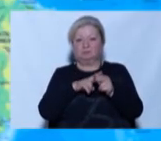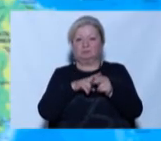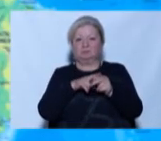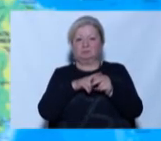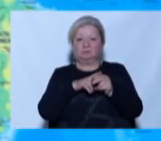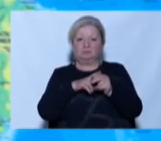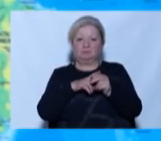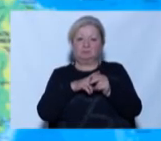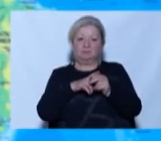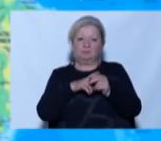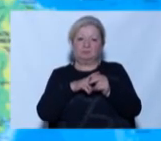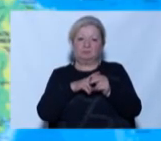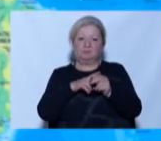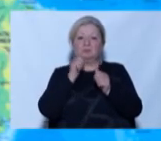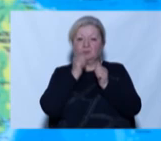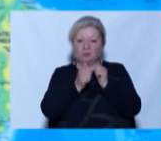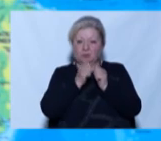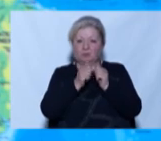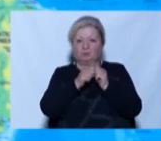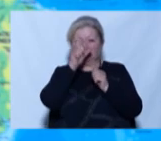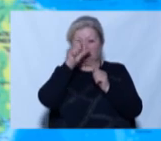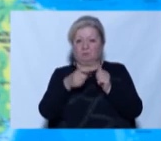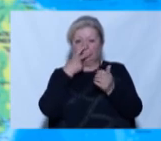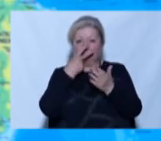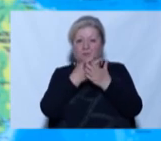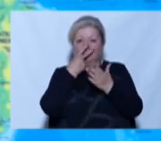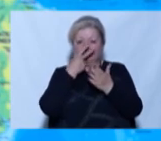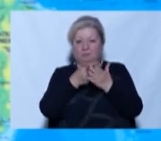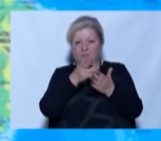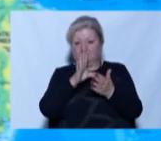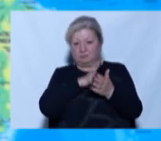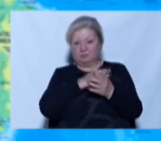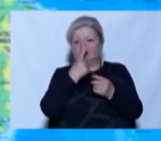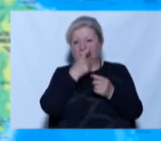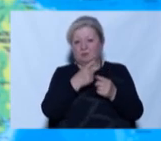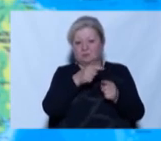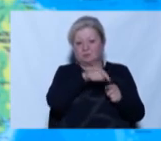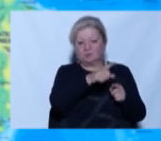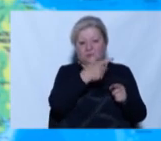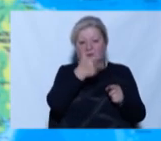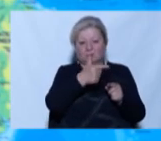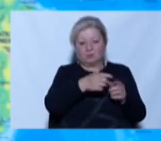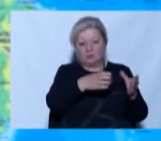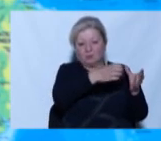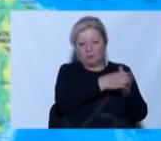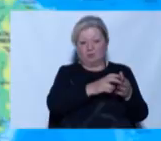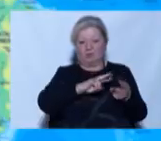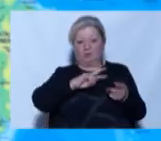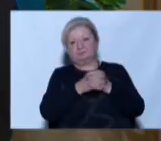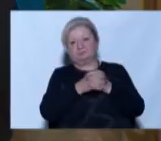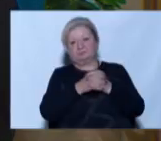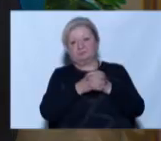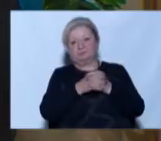დიახ, ყოველთვის ამჩნევდა ადამიანი, რომ ერთი ობიექტი, გეოგრაფიული ობიექტი, მეორეთი